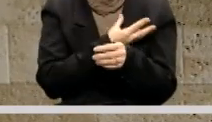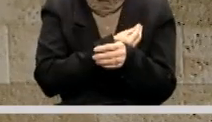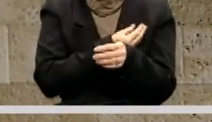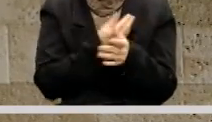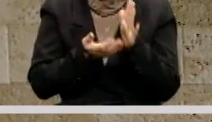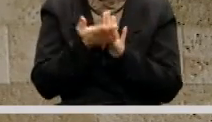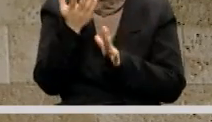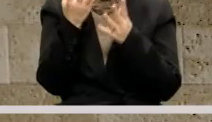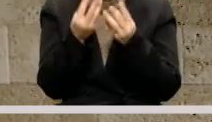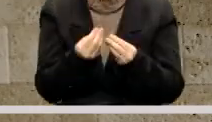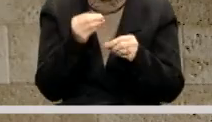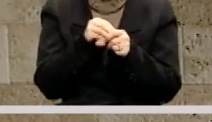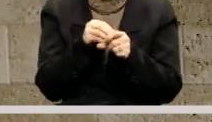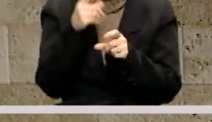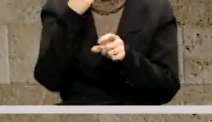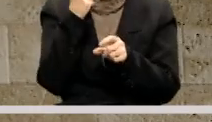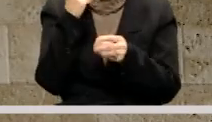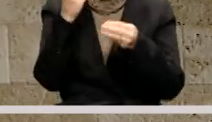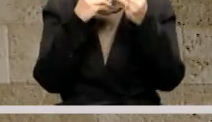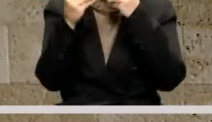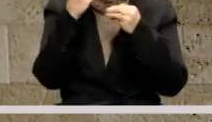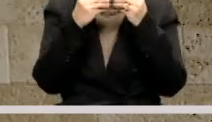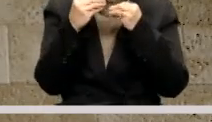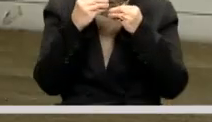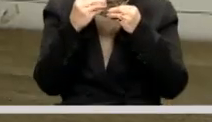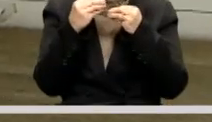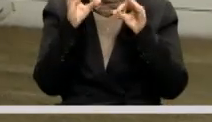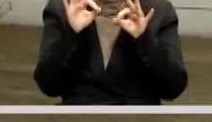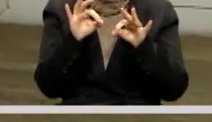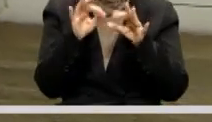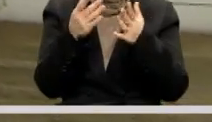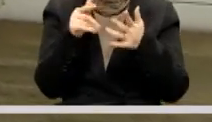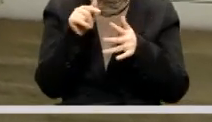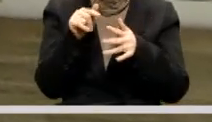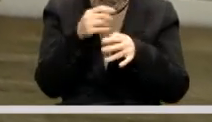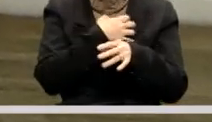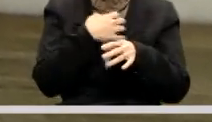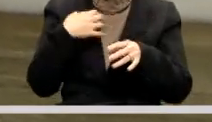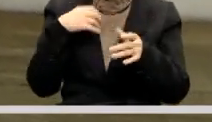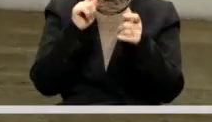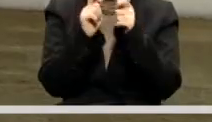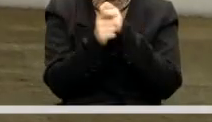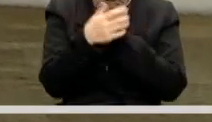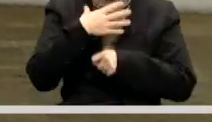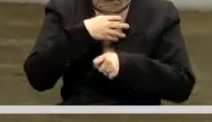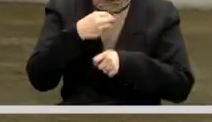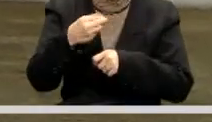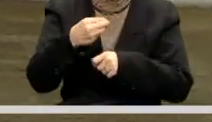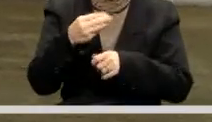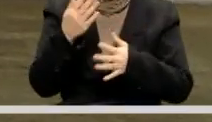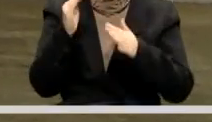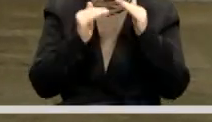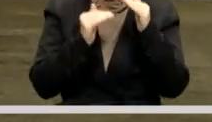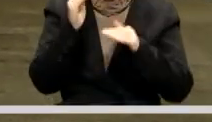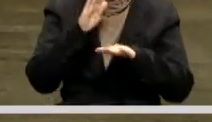birçok şekerli gıdaya yöneliyor. Hem toplum bunu destekliyor hem de anne değişken ruh halini dengelemek için çok fazla